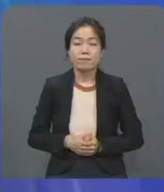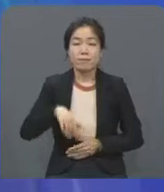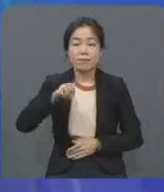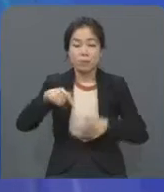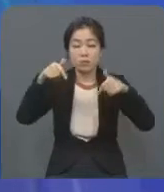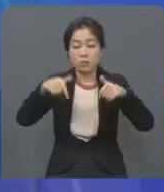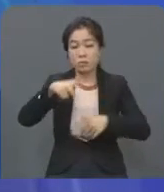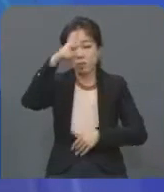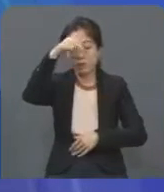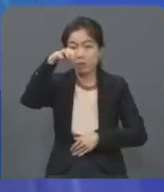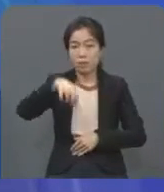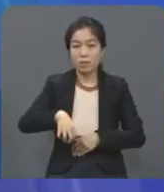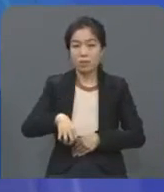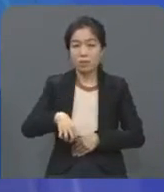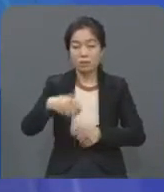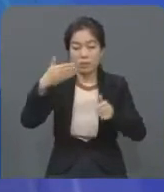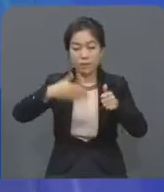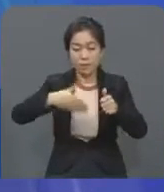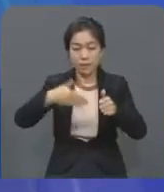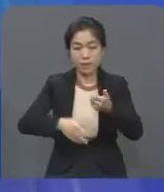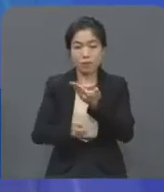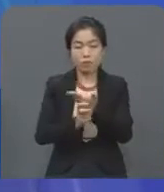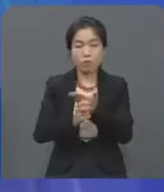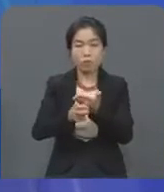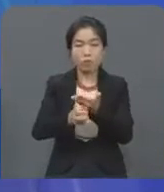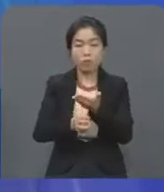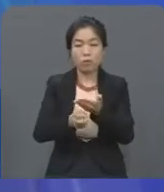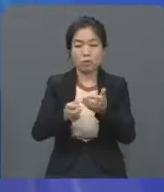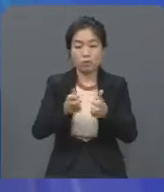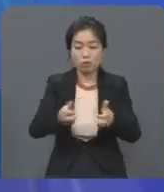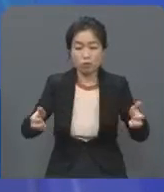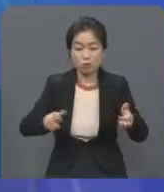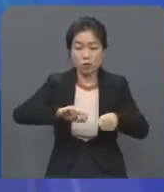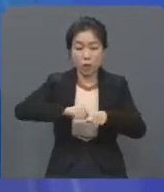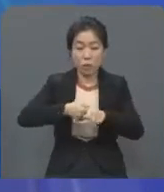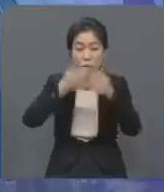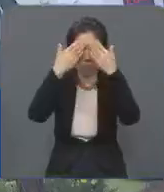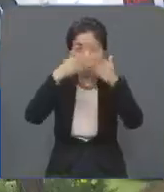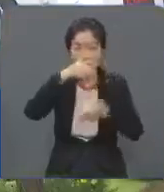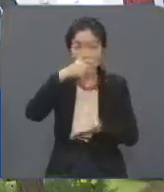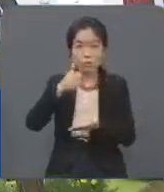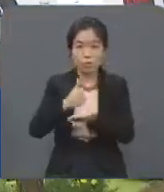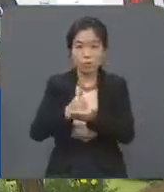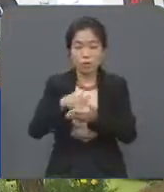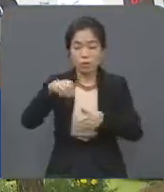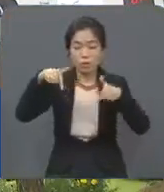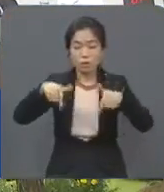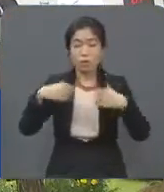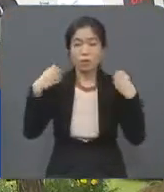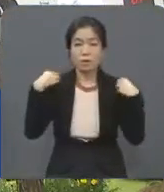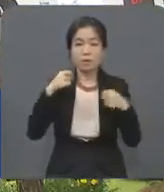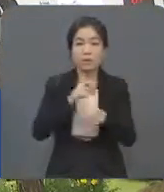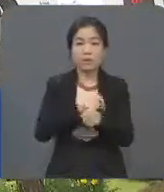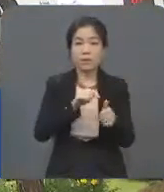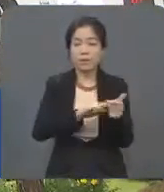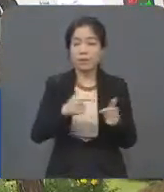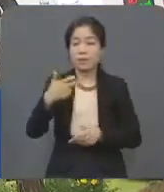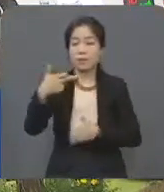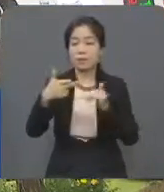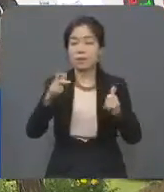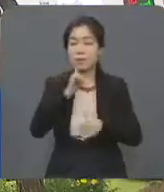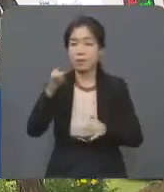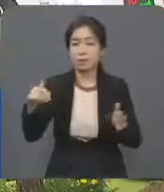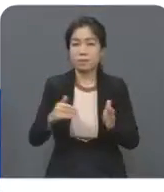광주 서부경찰서는 청탁을 받고 불법 주정차 단속 과태료를 면제해준 혐의로 광주 서구청 직원 A씨 등